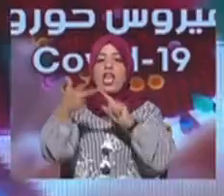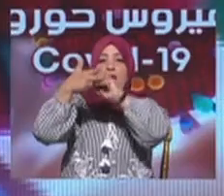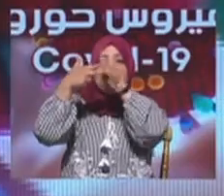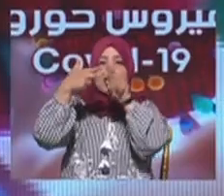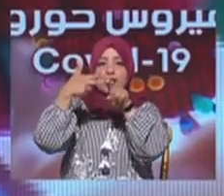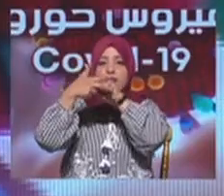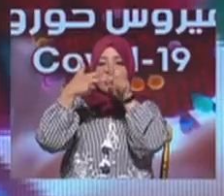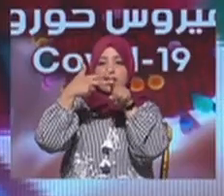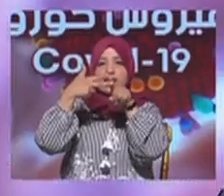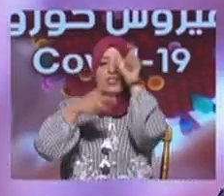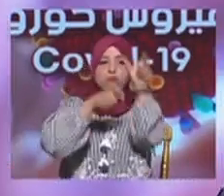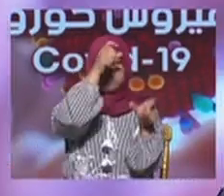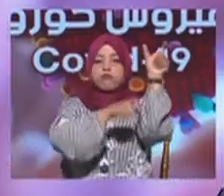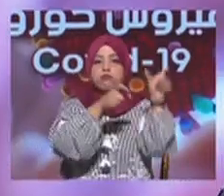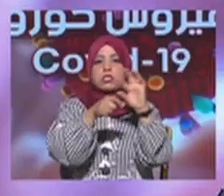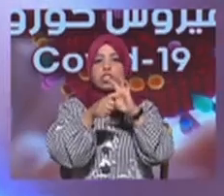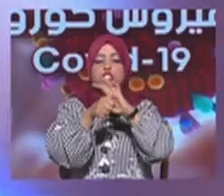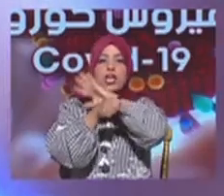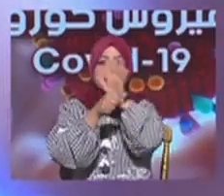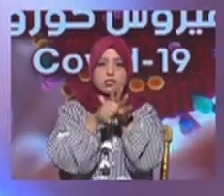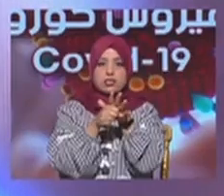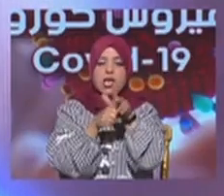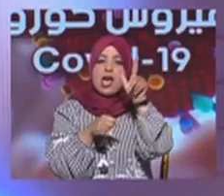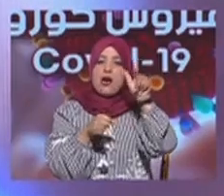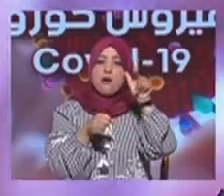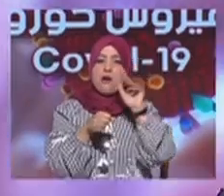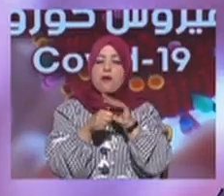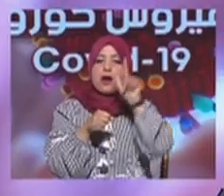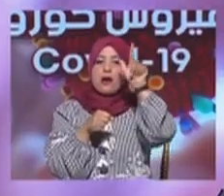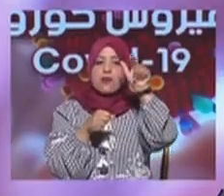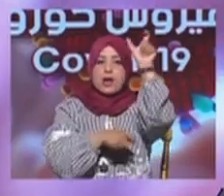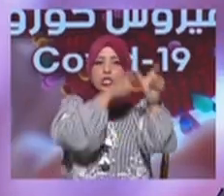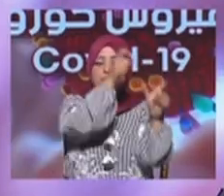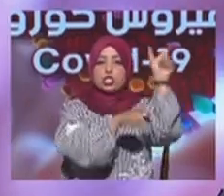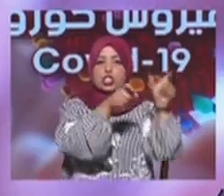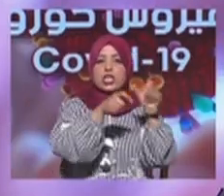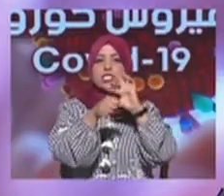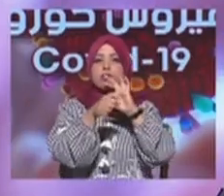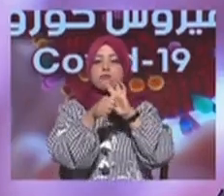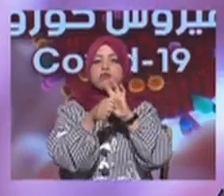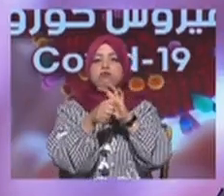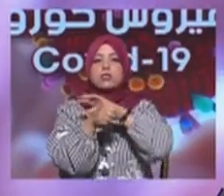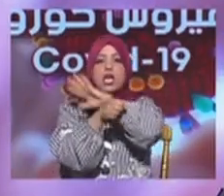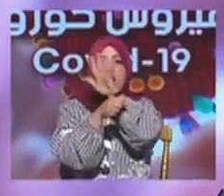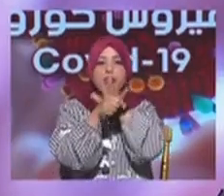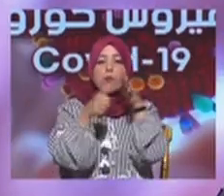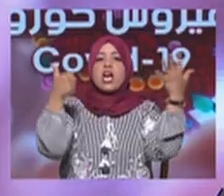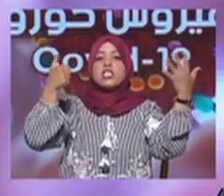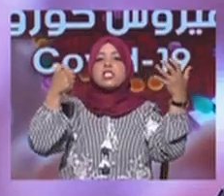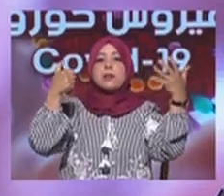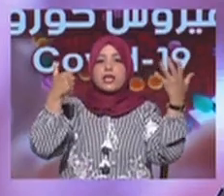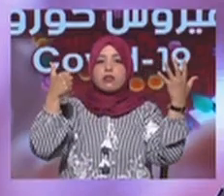فقط. دكتورة قالت انه فما ماذا بينا ناخذ العينات الكل نتاع ال 600 وخلينا